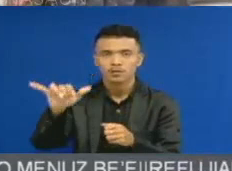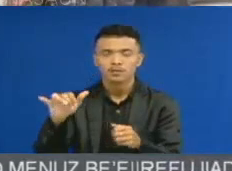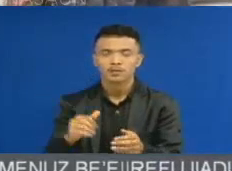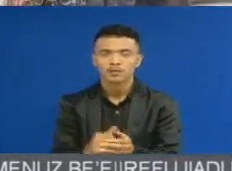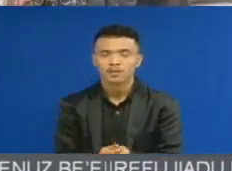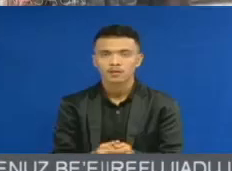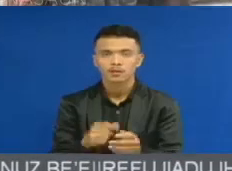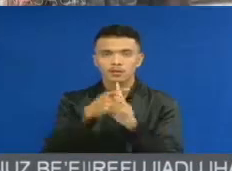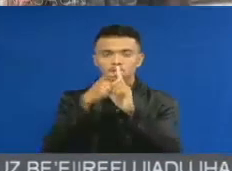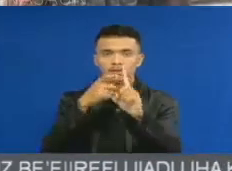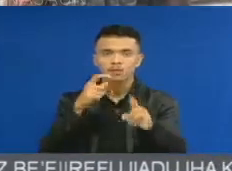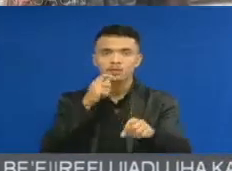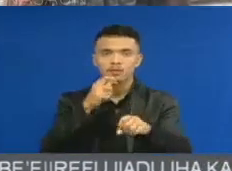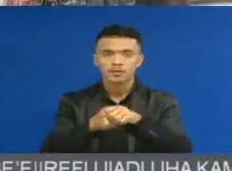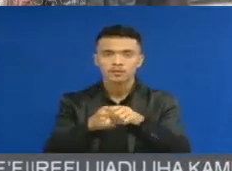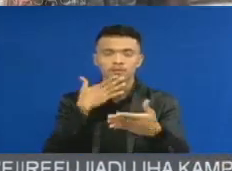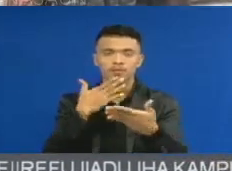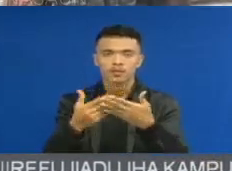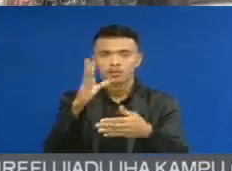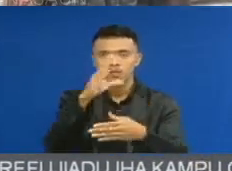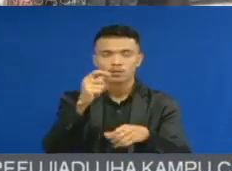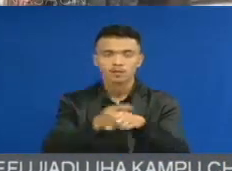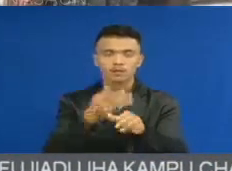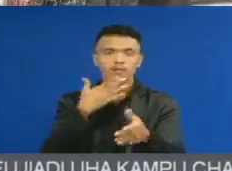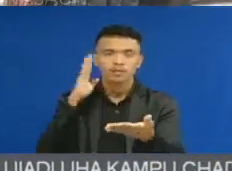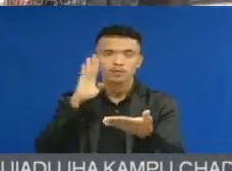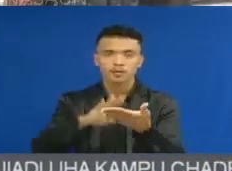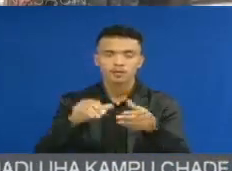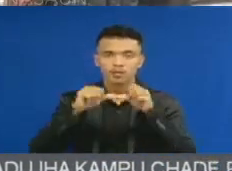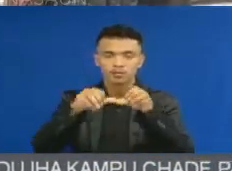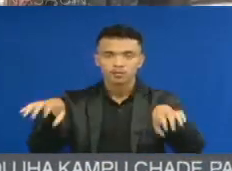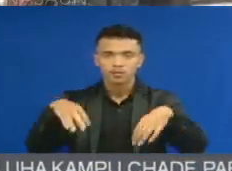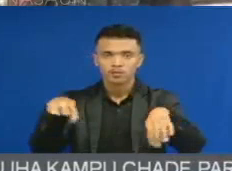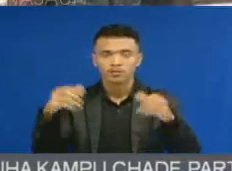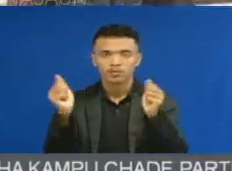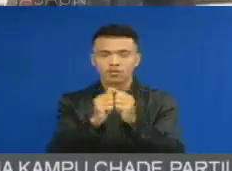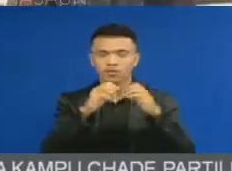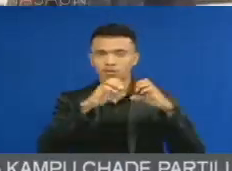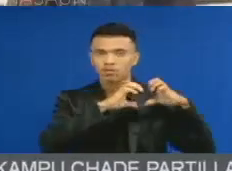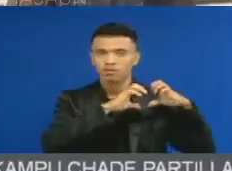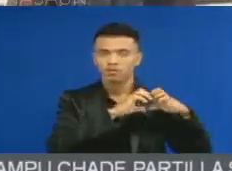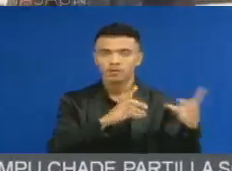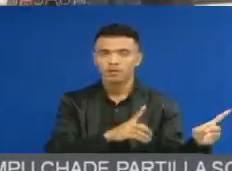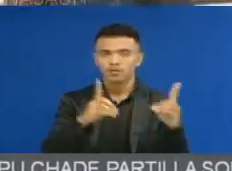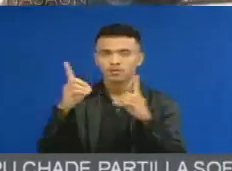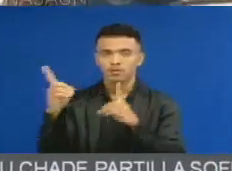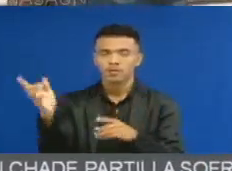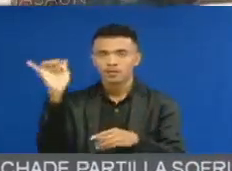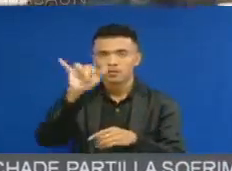E o se tempo de armar. Não continua serviço ao fã. A tu realiza ser minha